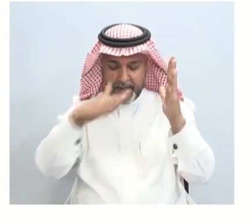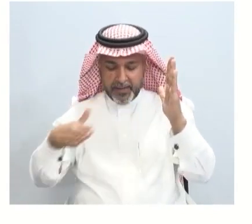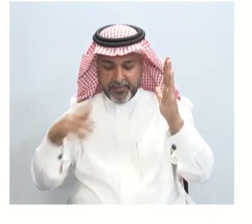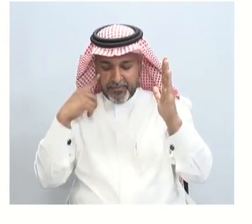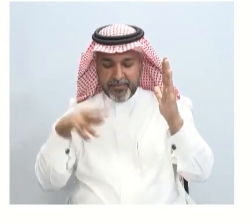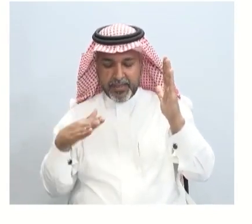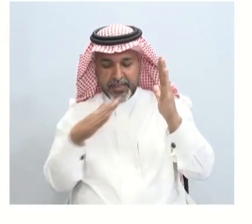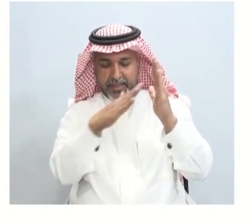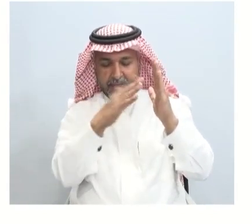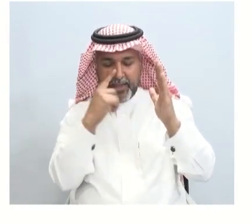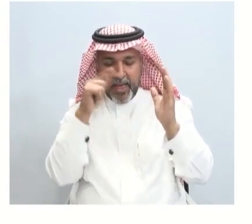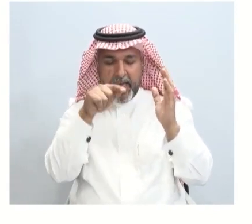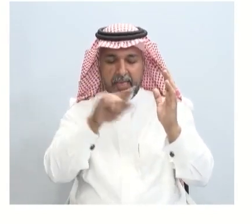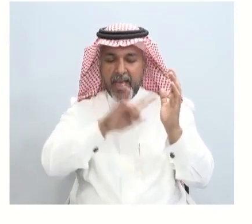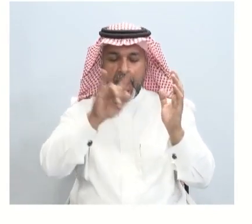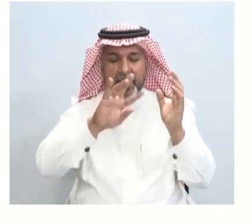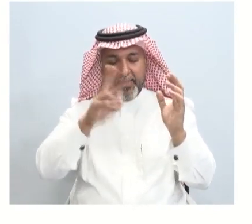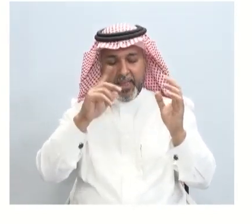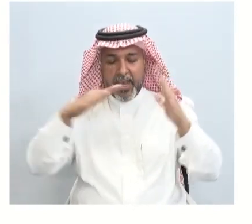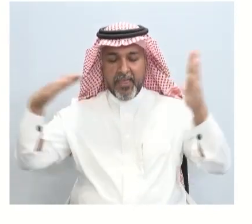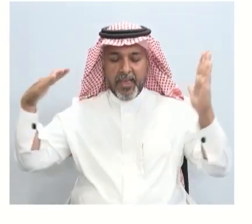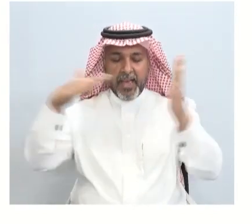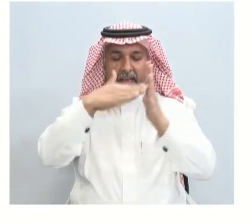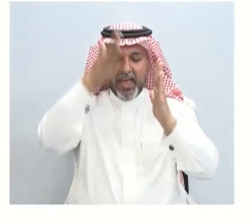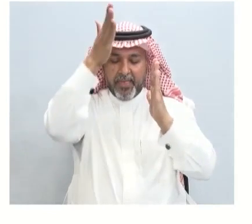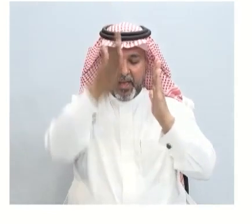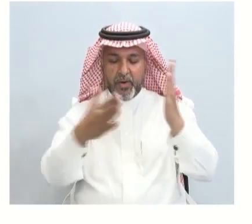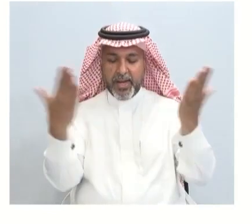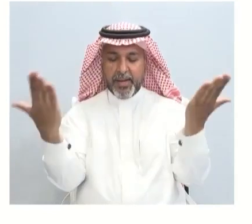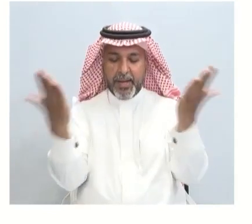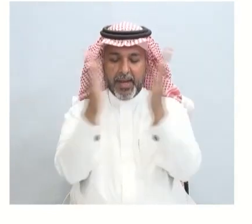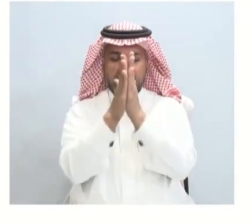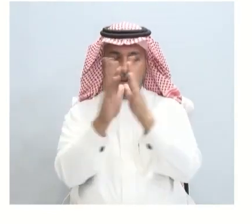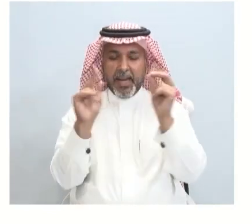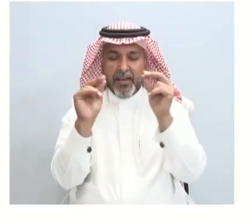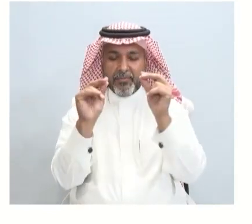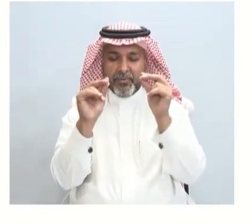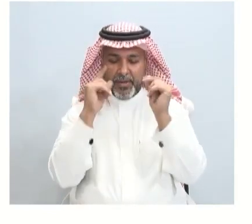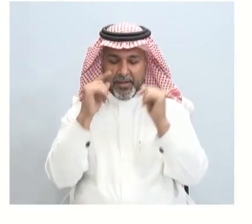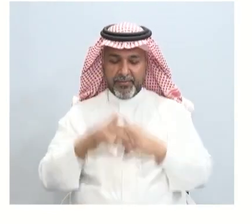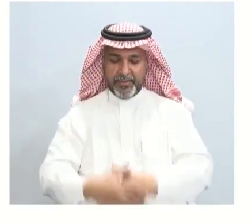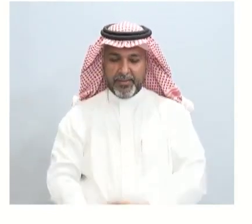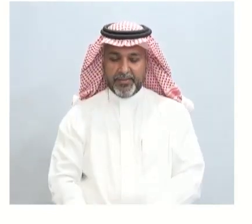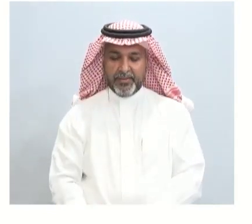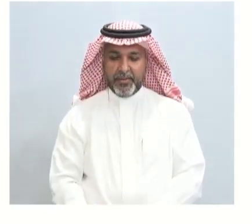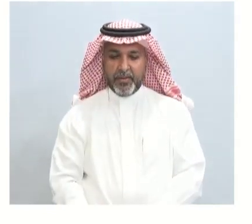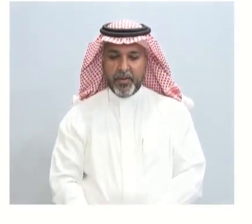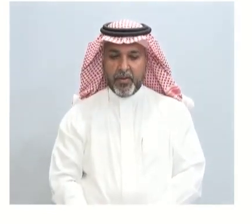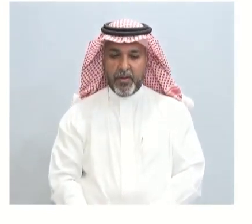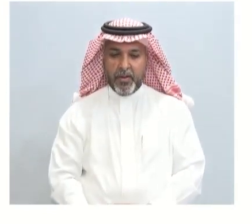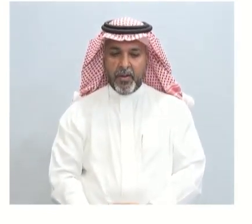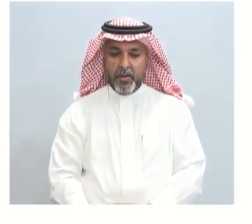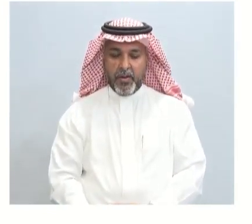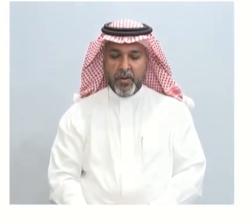متماثله حول محور واي واي داله متماثله حول محور وا هتسمى داله زوجيه احنا قلنا هذه